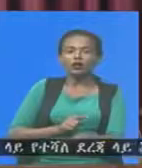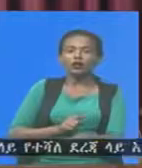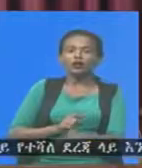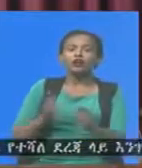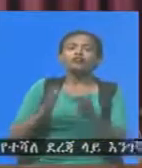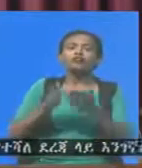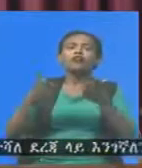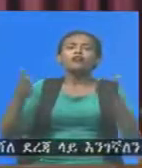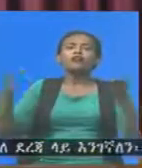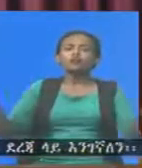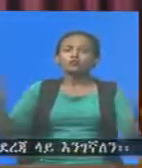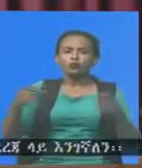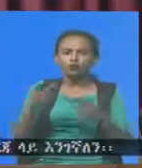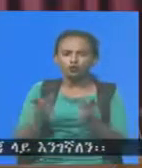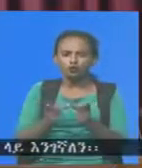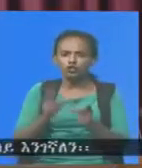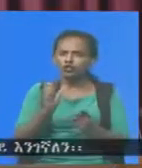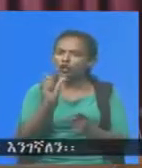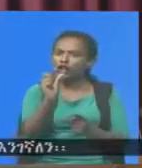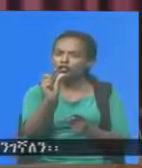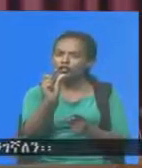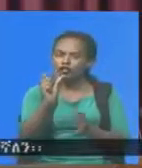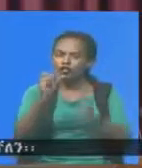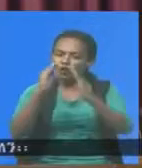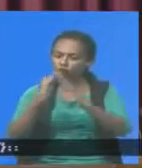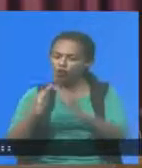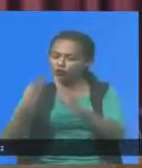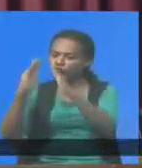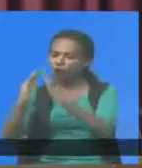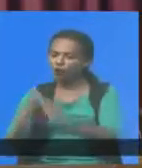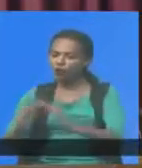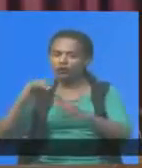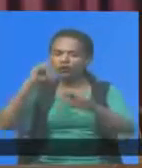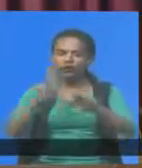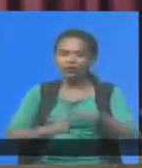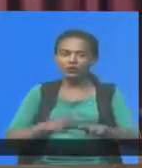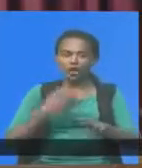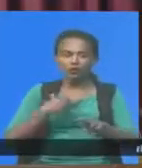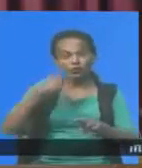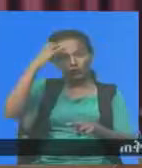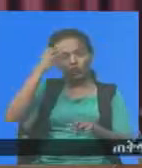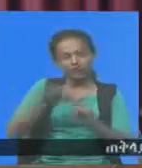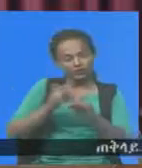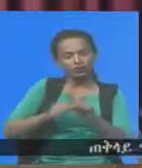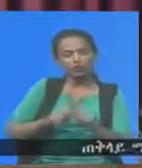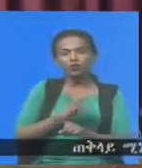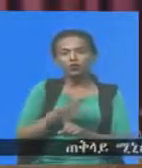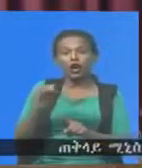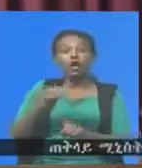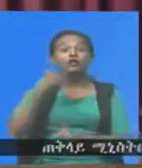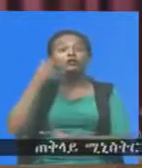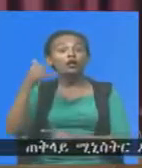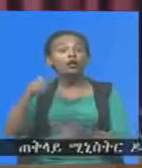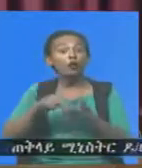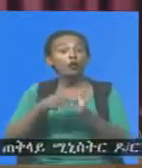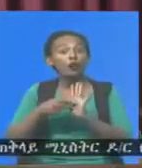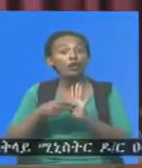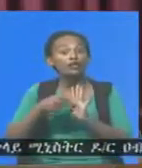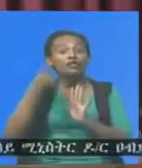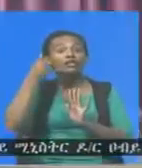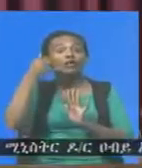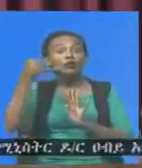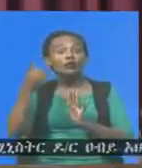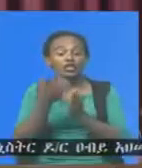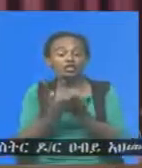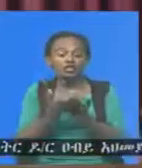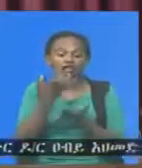ሰፋፊ ቦታዎች ትናንሽ ጎጆ ያስቀመጠ ያዛቸውን ወደ መንግስት እንመልስና ቴሌኮም ማለት የቴሌኮሙኒኬሽን እቃ